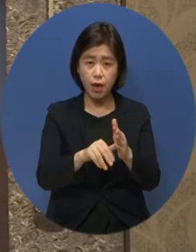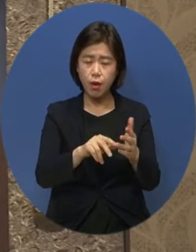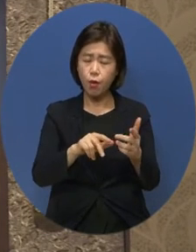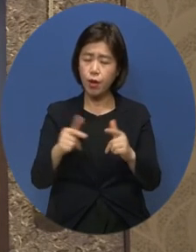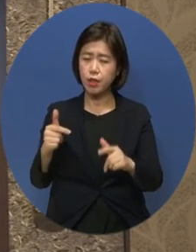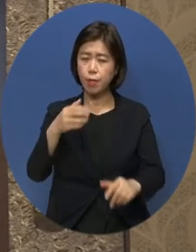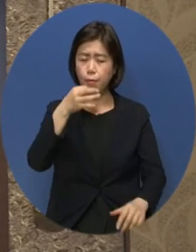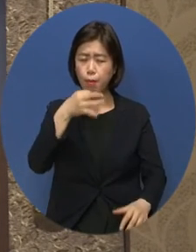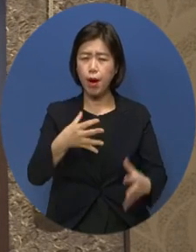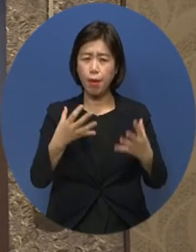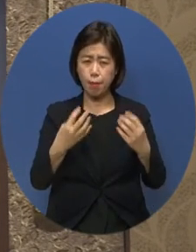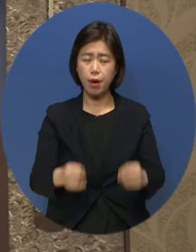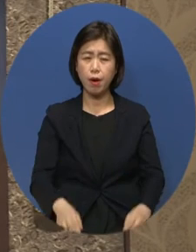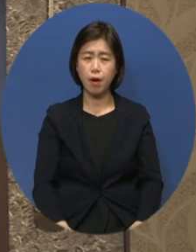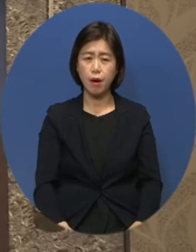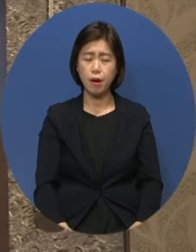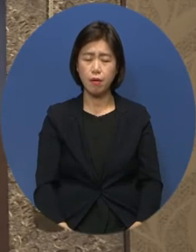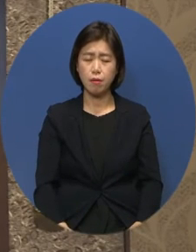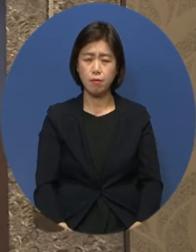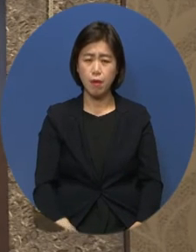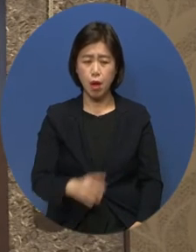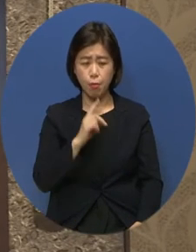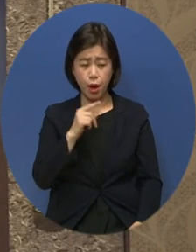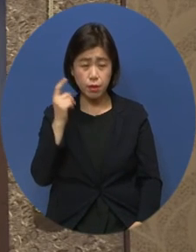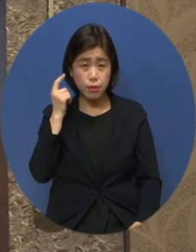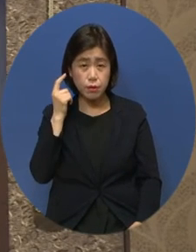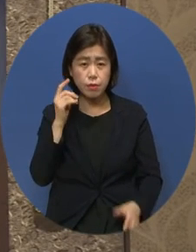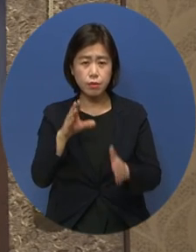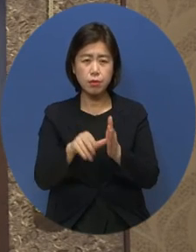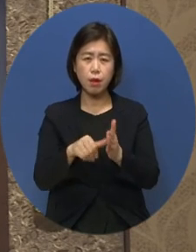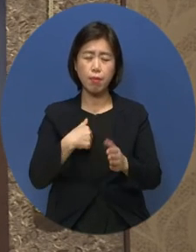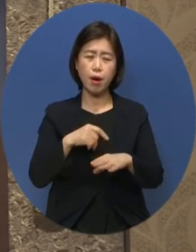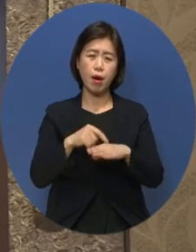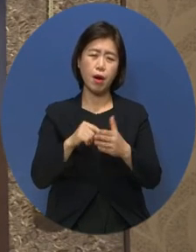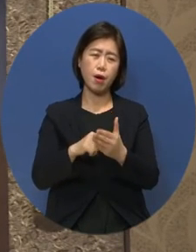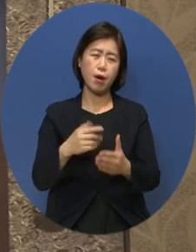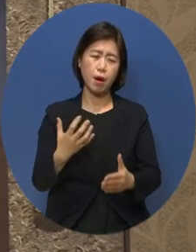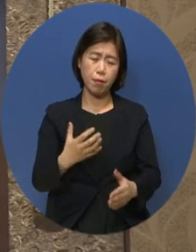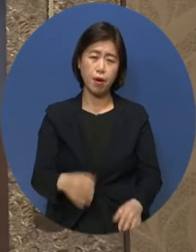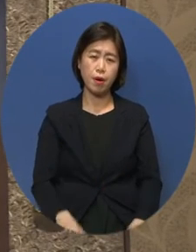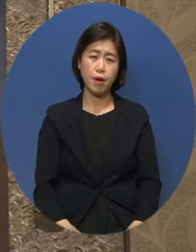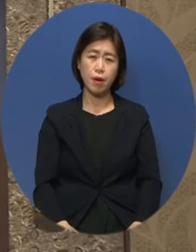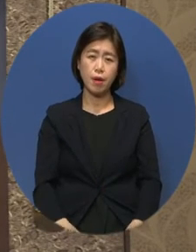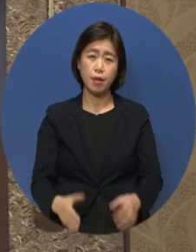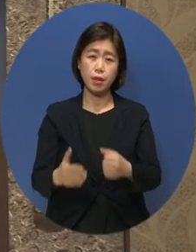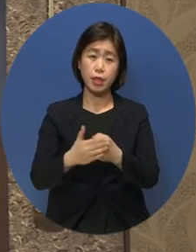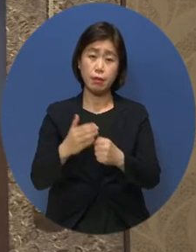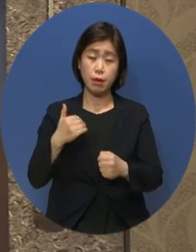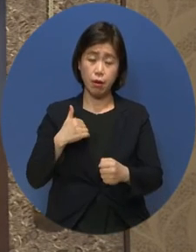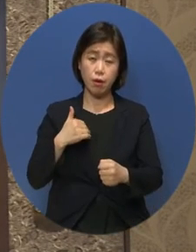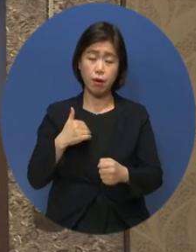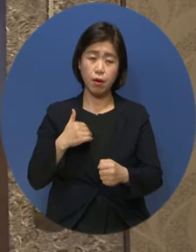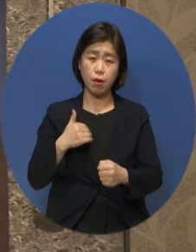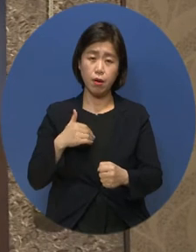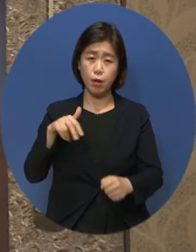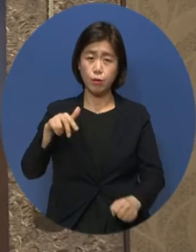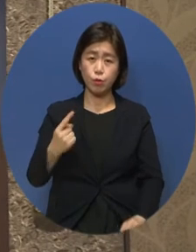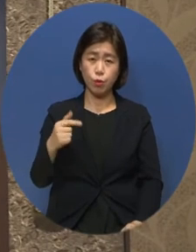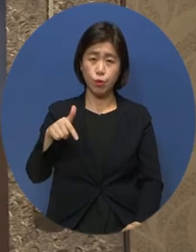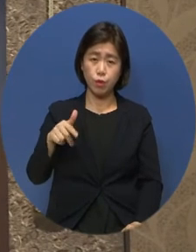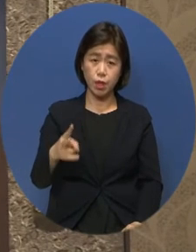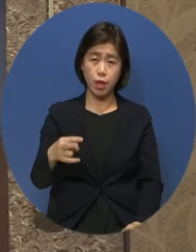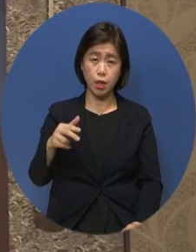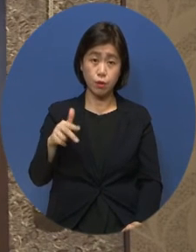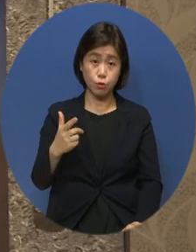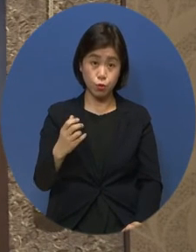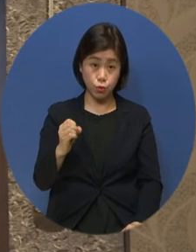듣고 마음이 아팠습니다 그래서 또 우리 의 분들을 좀 설득을 해서 장애인 세상 나들이